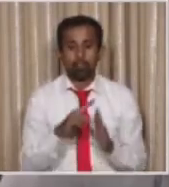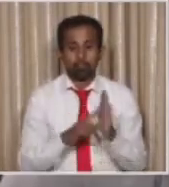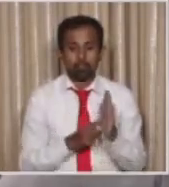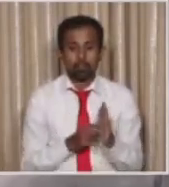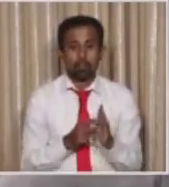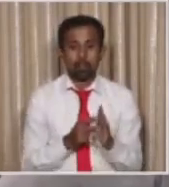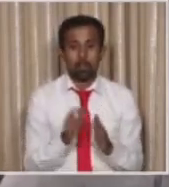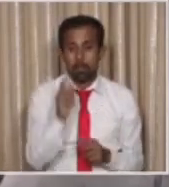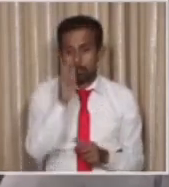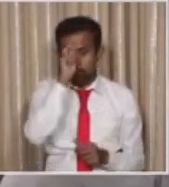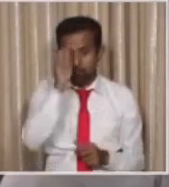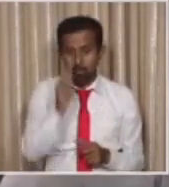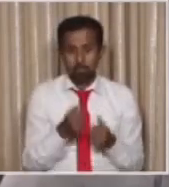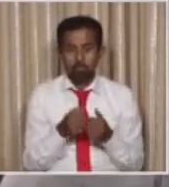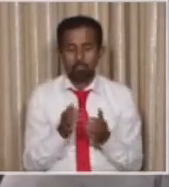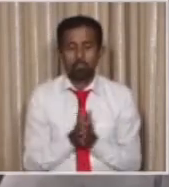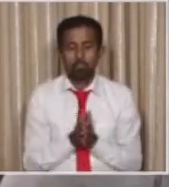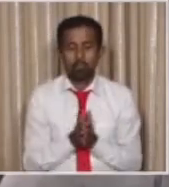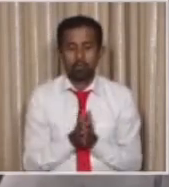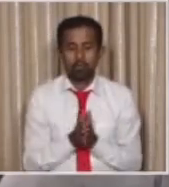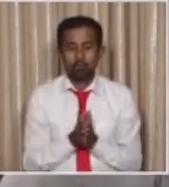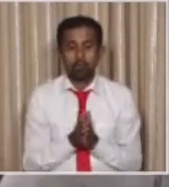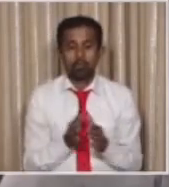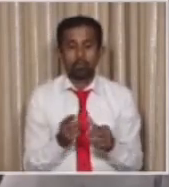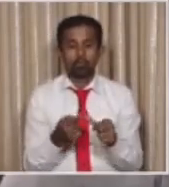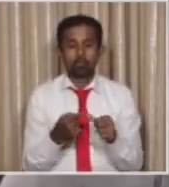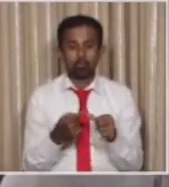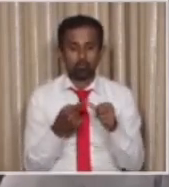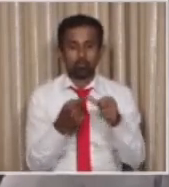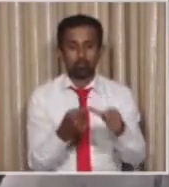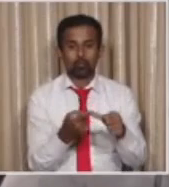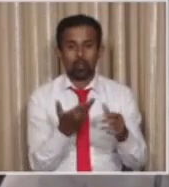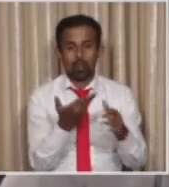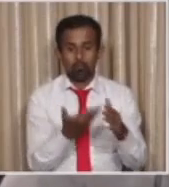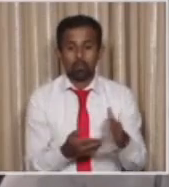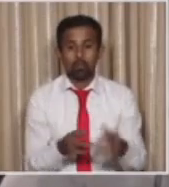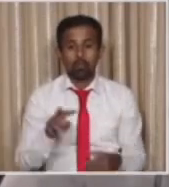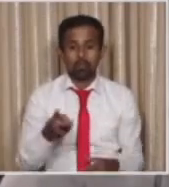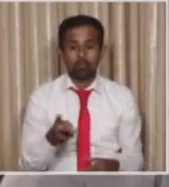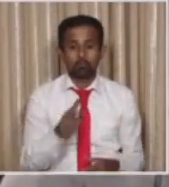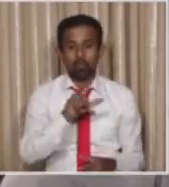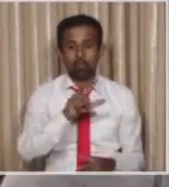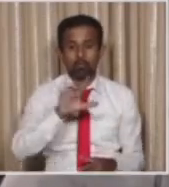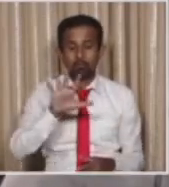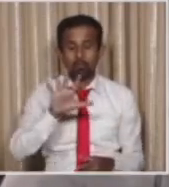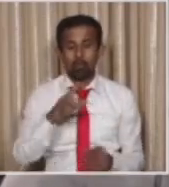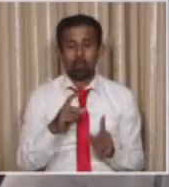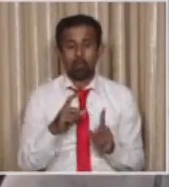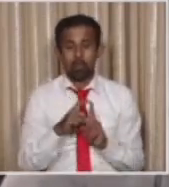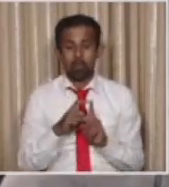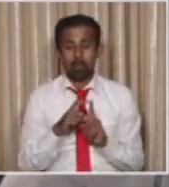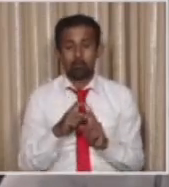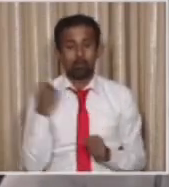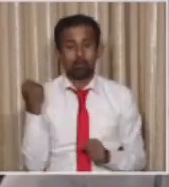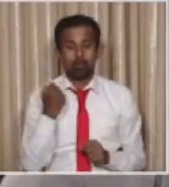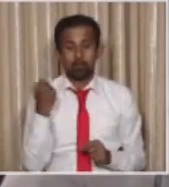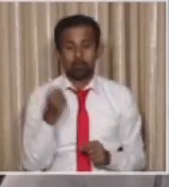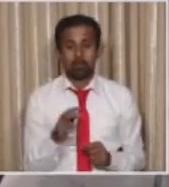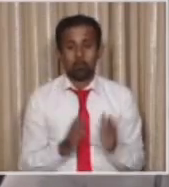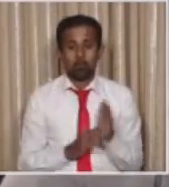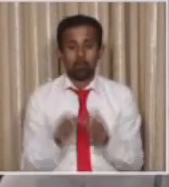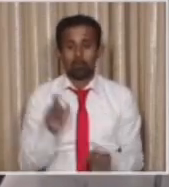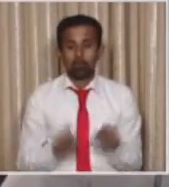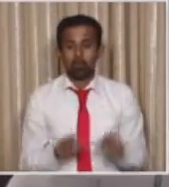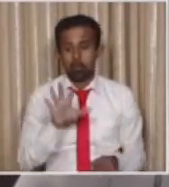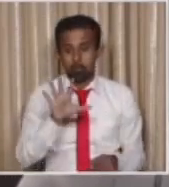रत्नायक मैतुतुमा तमंगे उत्तरेदी देशीय 75 अध्यक्ष मंडल रस्सीमेदी सामाजिकयन्